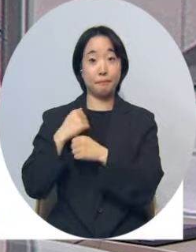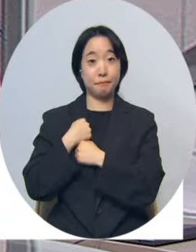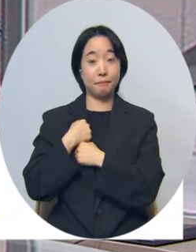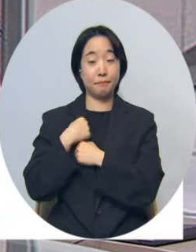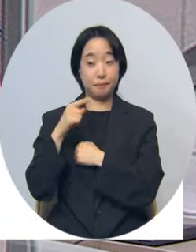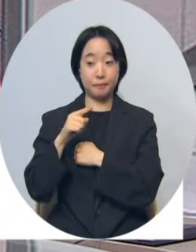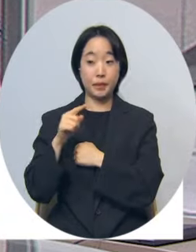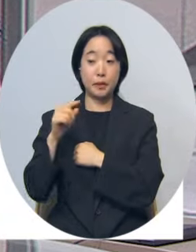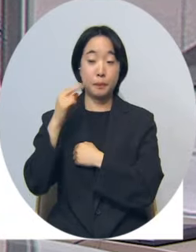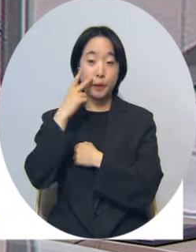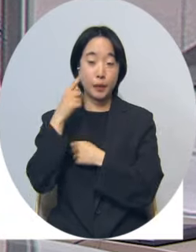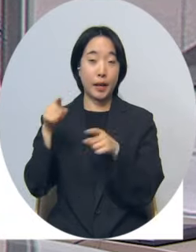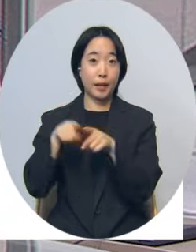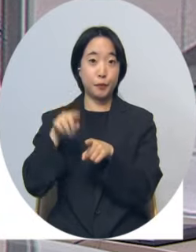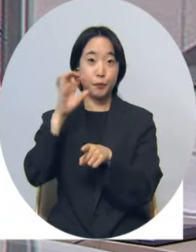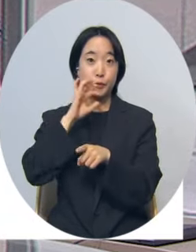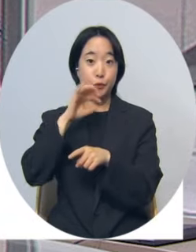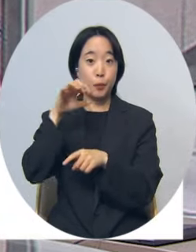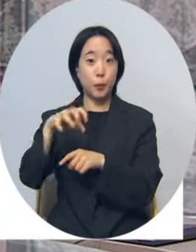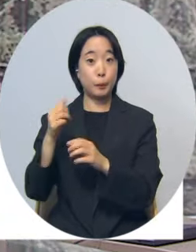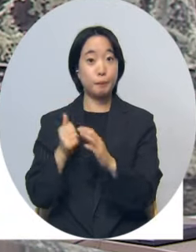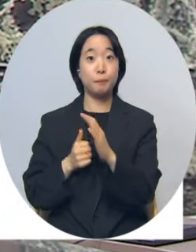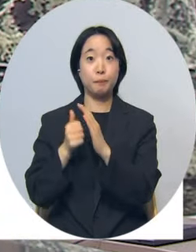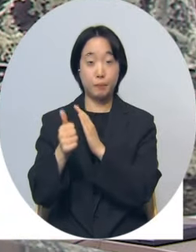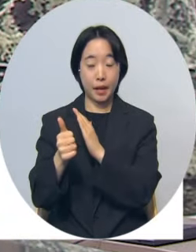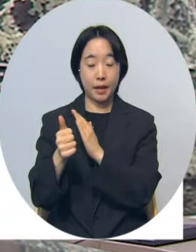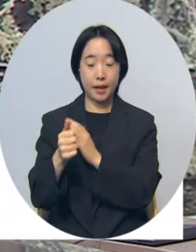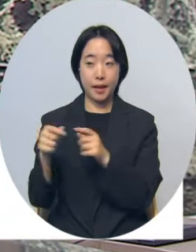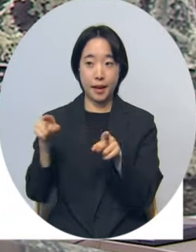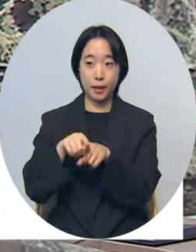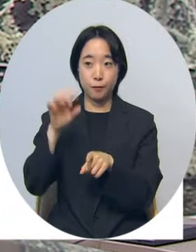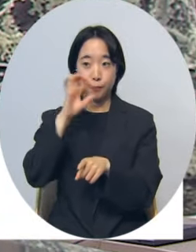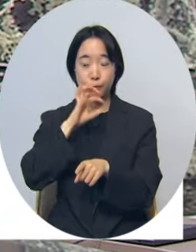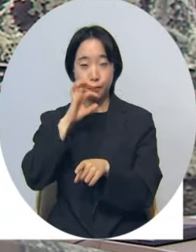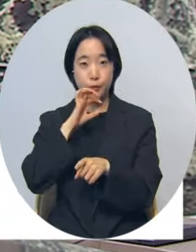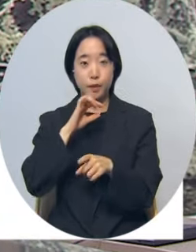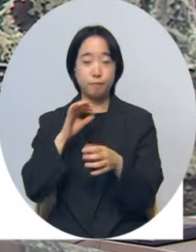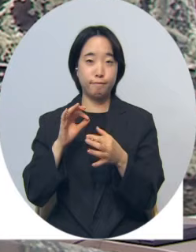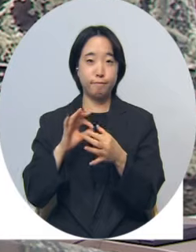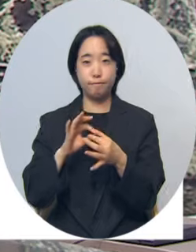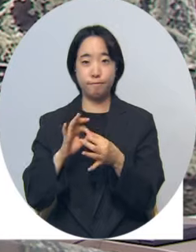을지자유의 방패와 쌍용훈련 현장을 찾아서 연합 방위태세 확립을